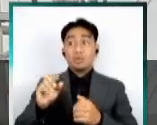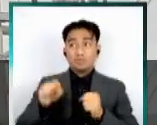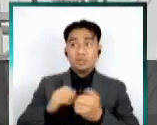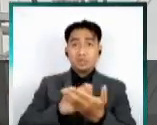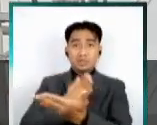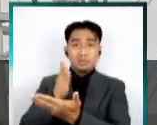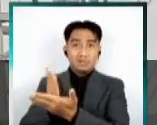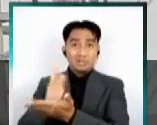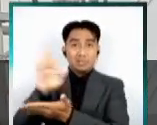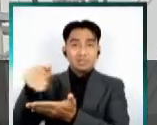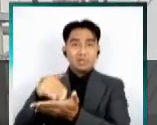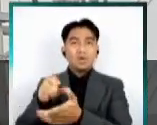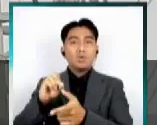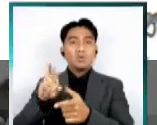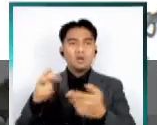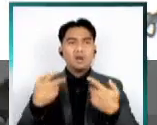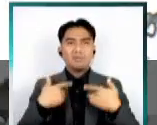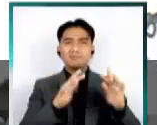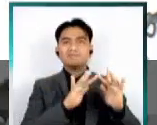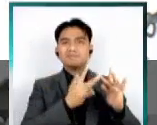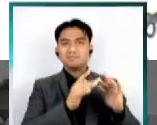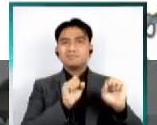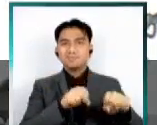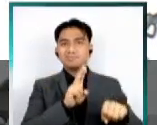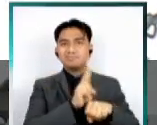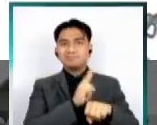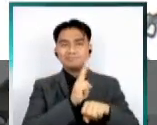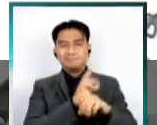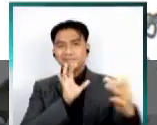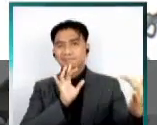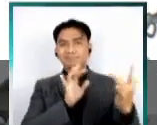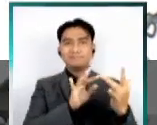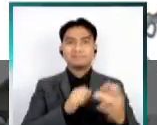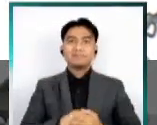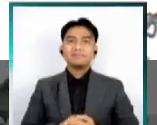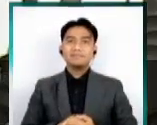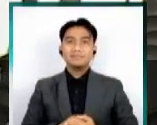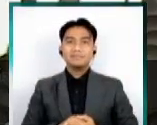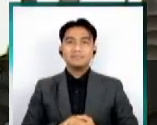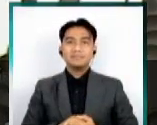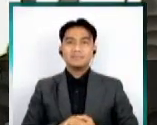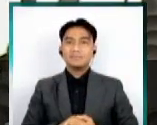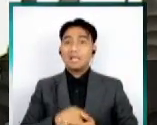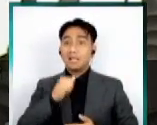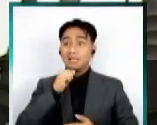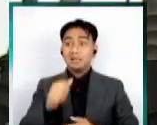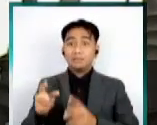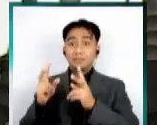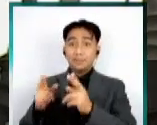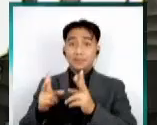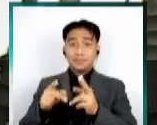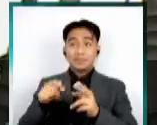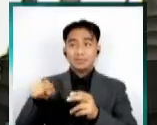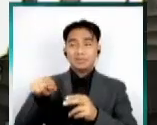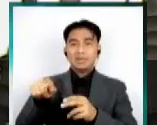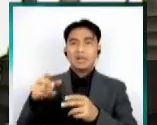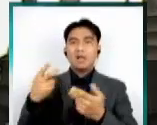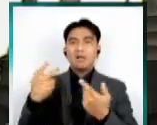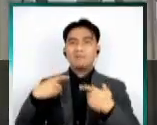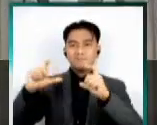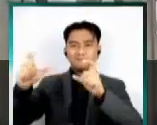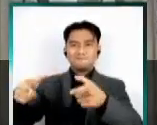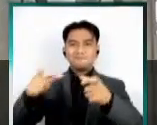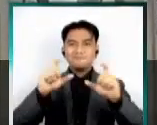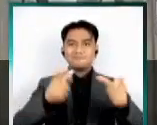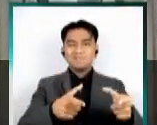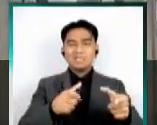kanilang virtual customer assistant. Hindi naman magpuputol ng kuryente sa mga lugar na naka-granular lockdown. Gayon din sa